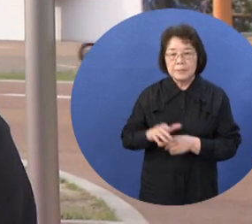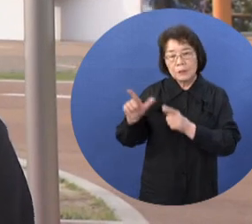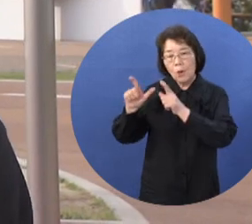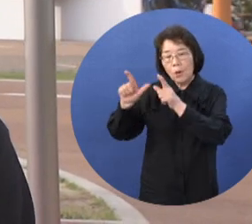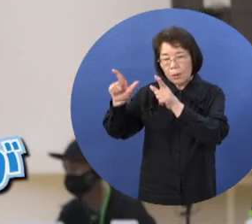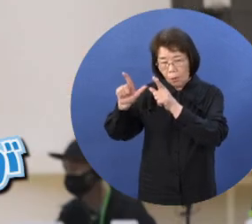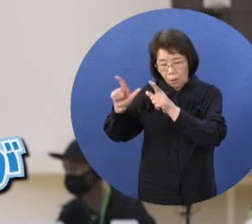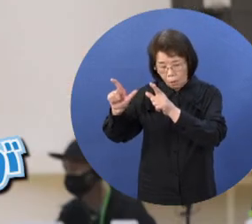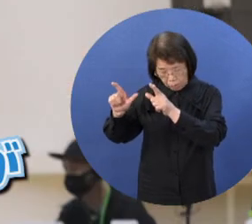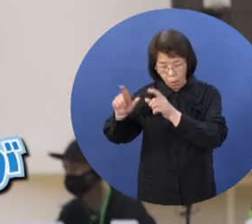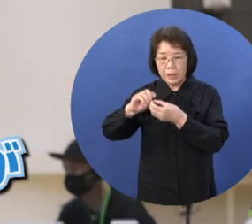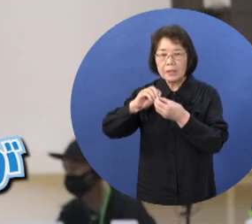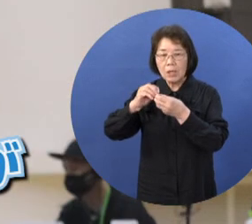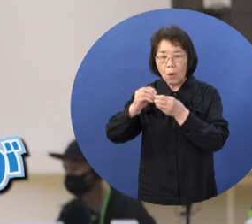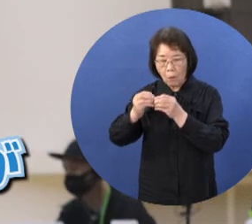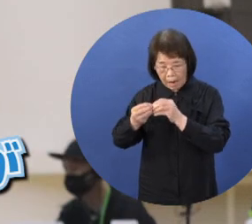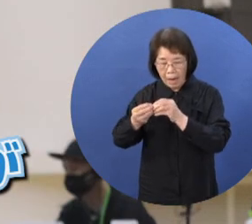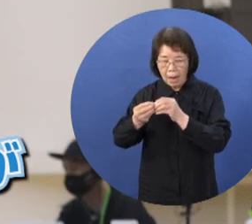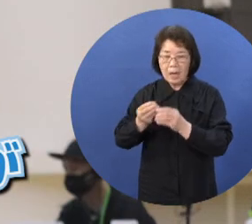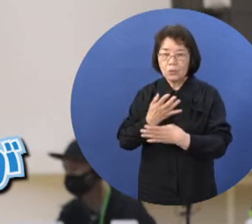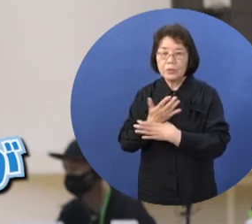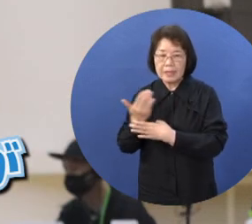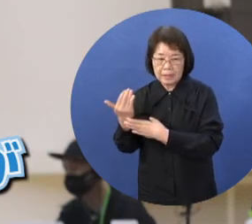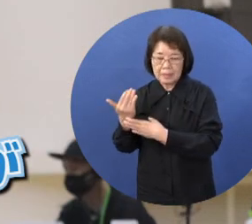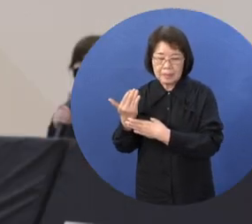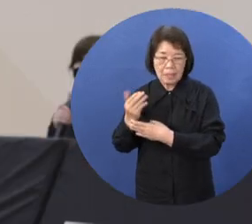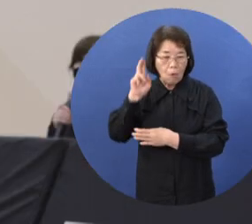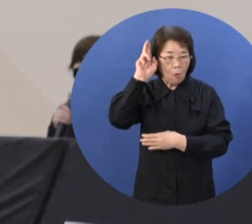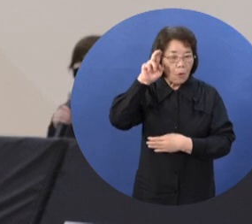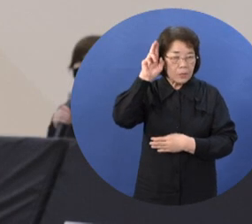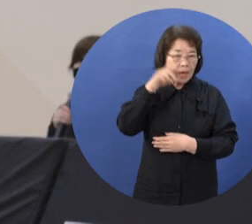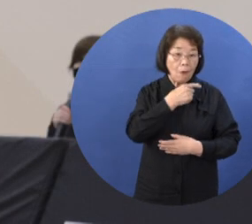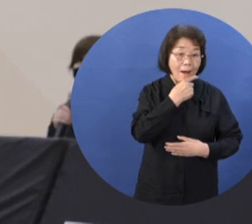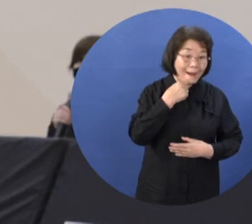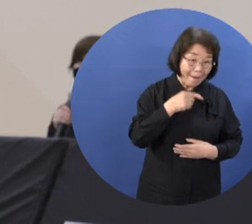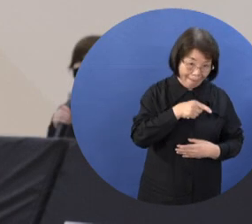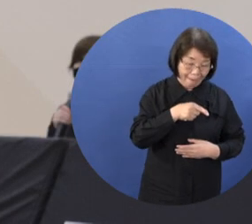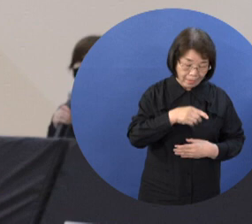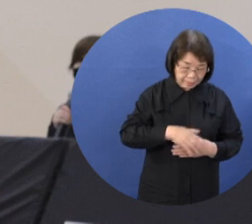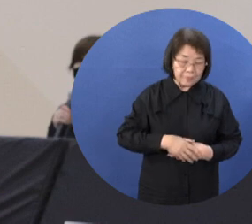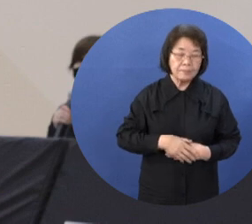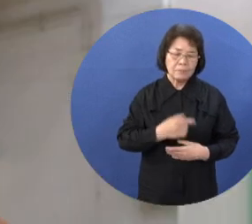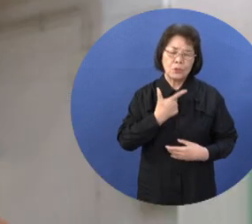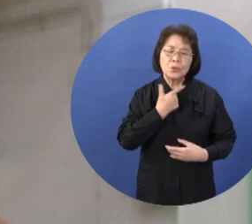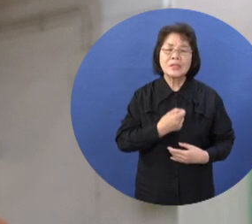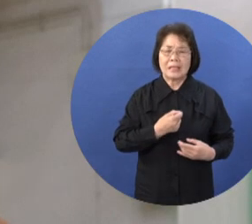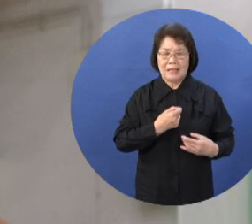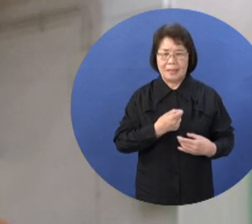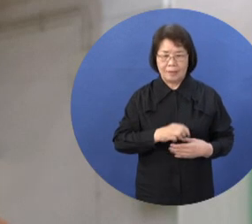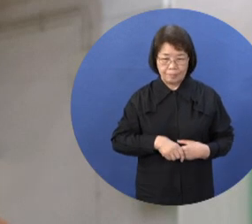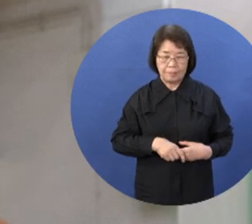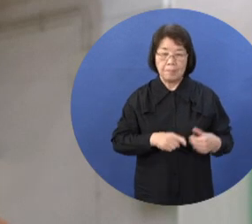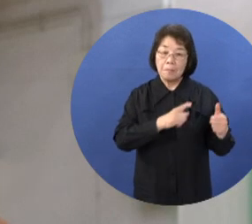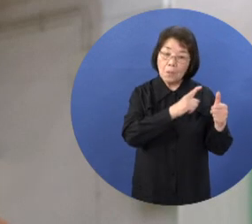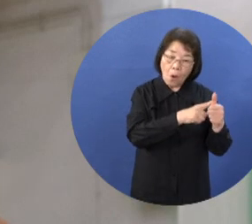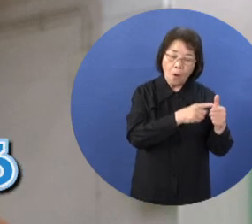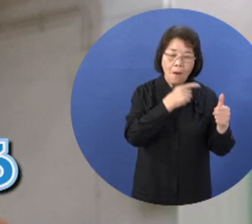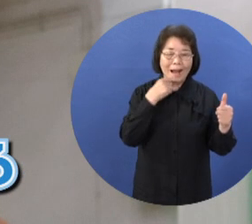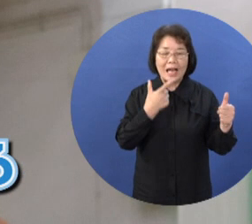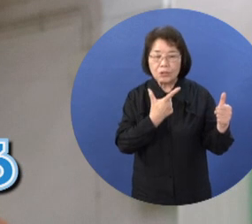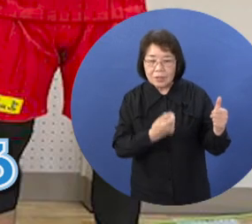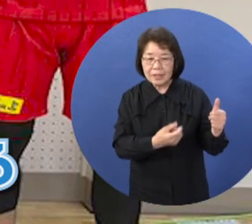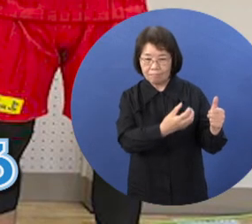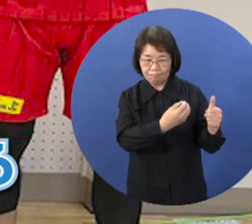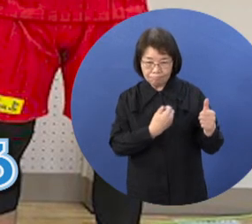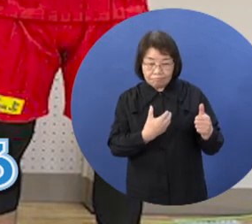なんですけど、大阪ダイムはこの赤色が僕は結構好きで、総一郎さんも赤色が好きだったので、これ